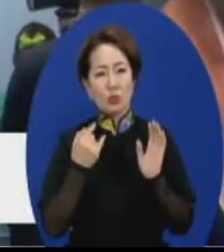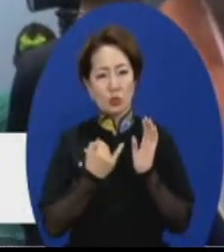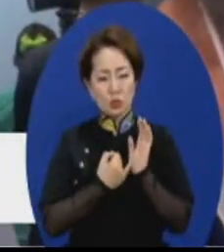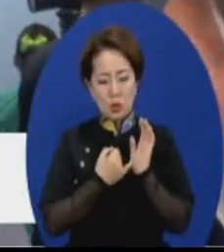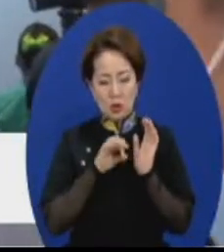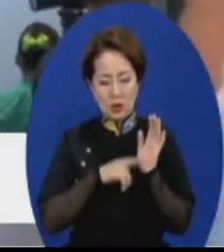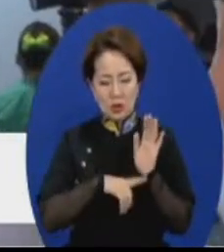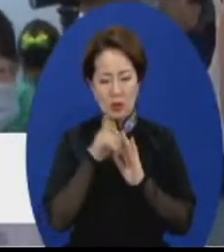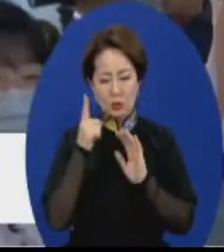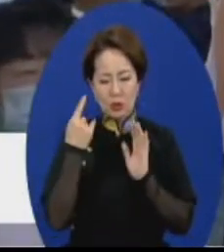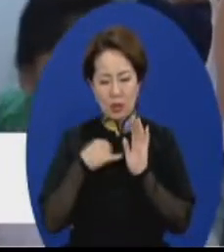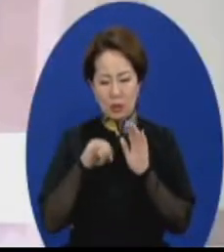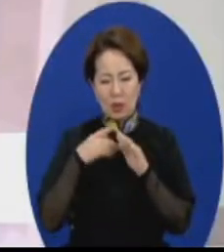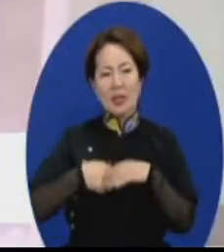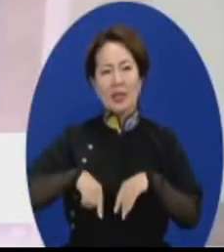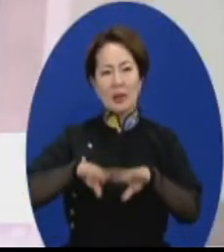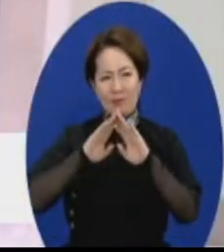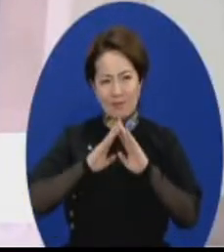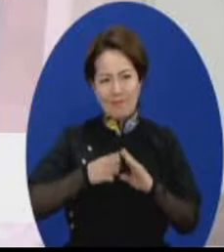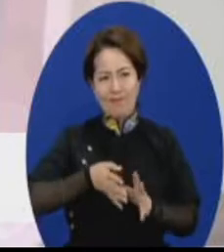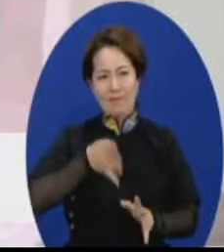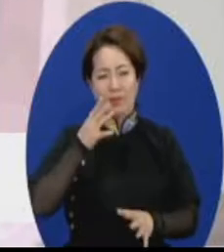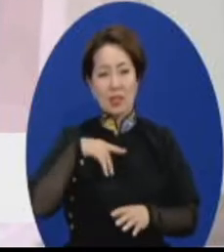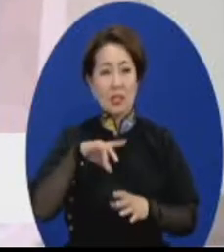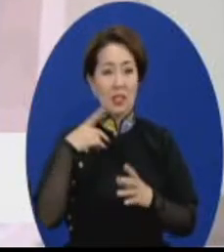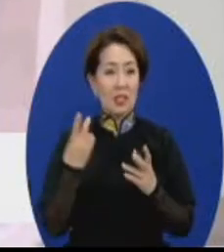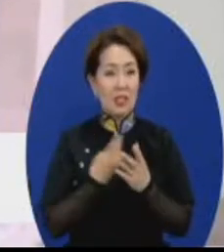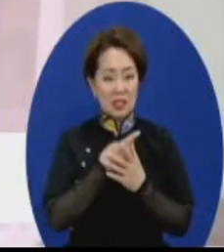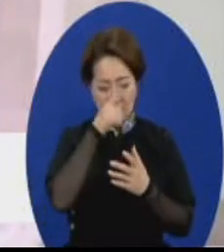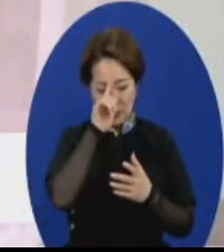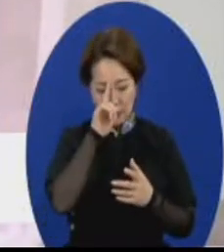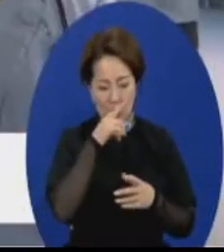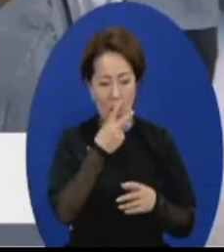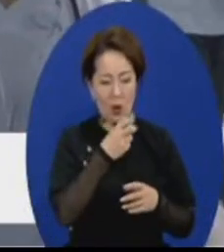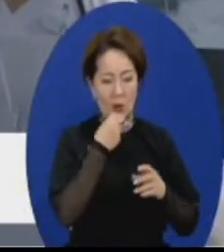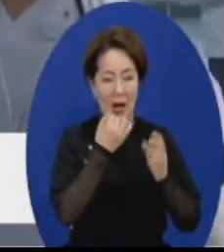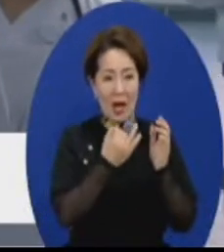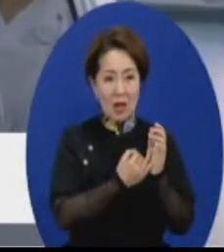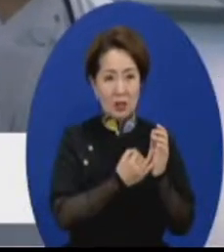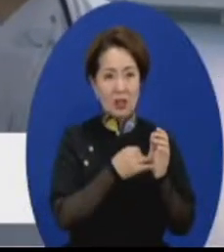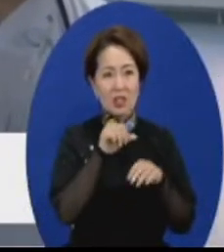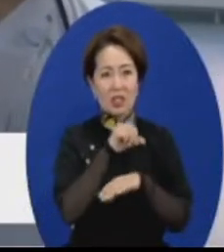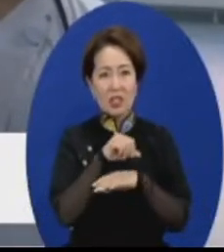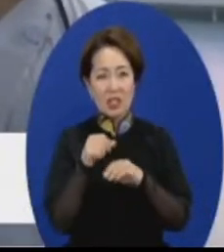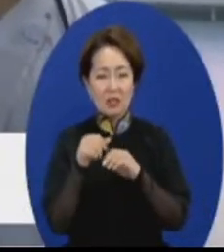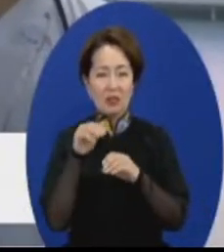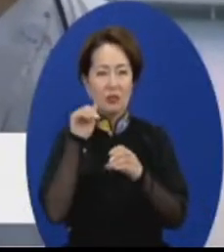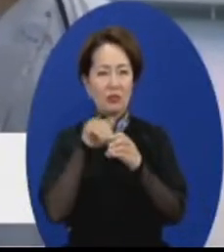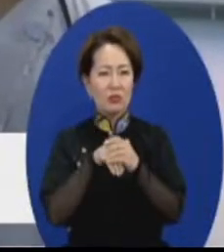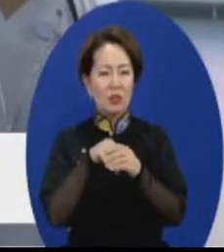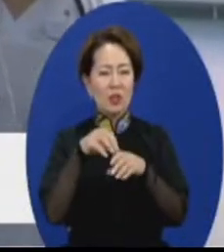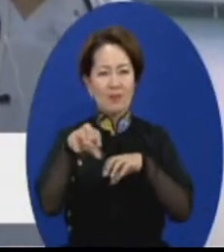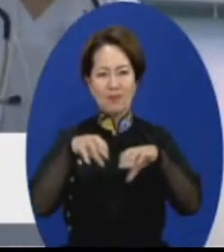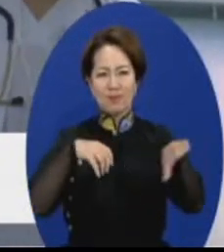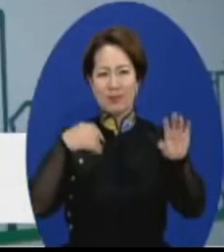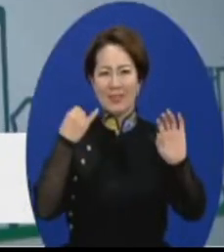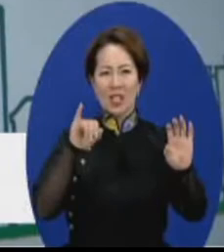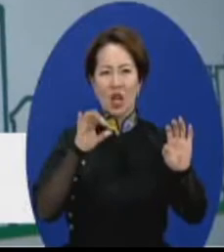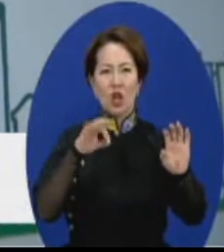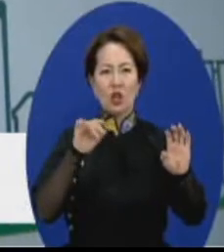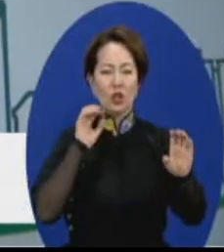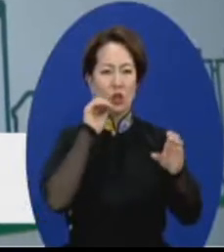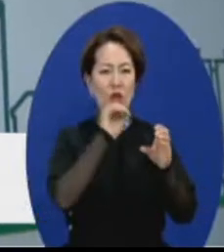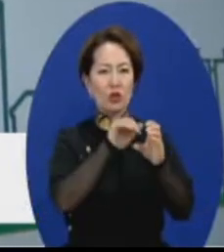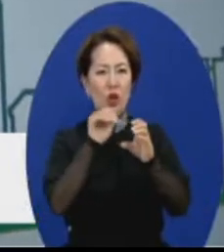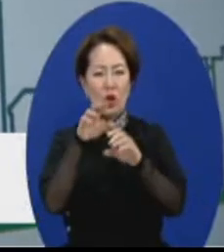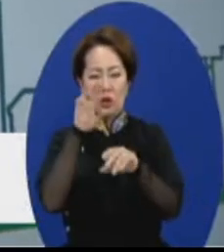хүнд тусламж үйлчлэг үзүүлэхээр дахин байгуулагдсан нэгдсэн имлэг маа. 2017 оноос хилийн хөдөлгөөнд бүлэг байгуулж хилийн 60 орчим материалд очин хилчтэй